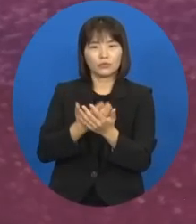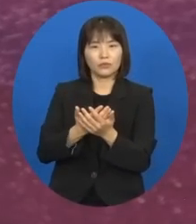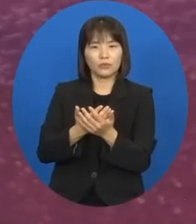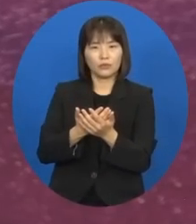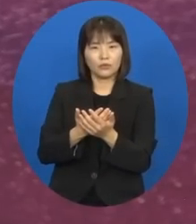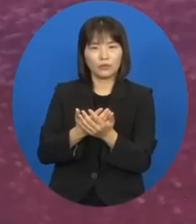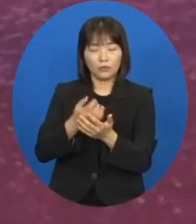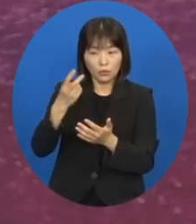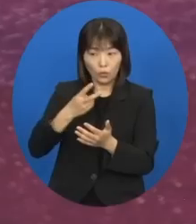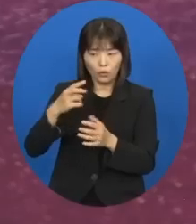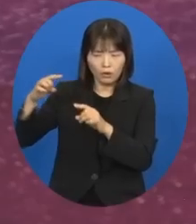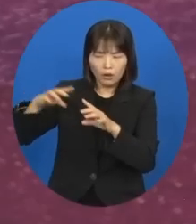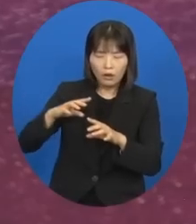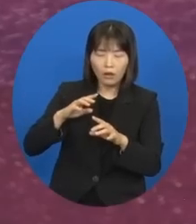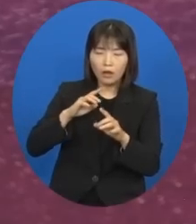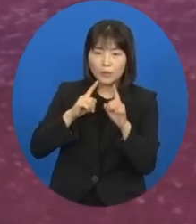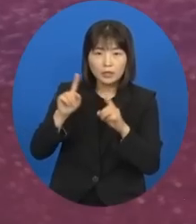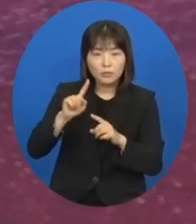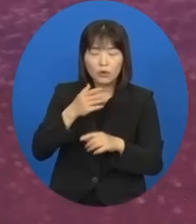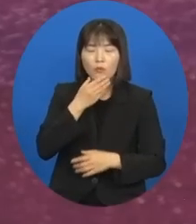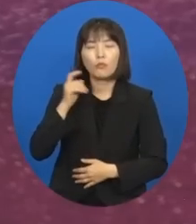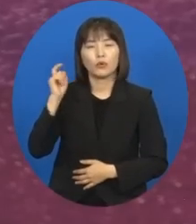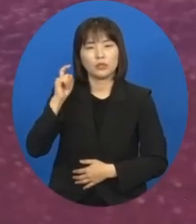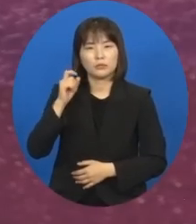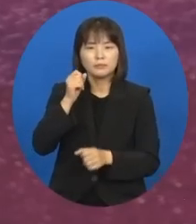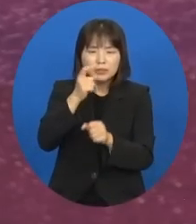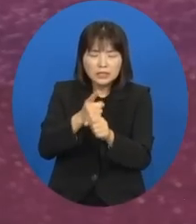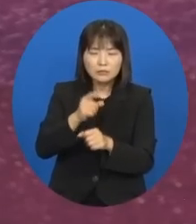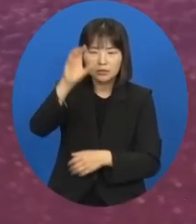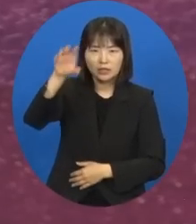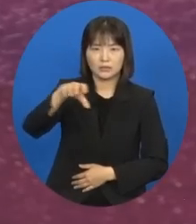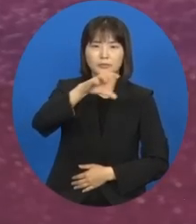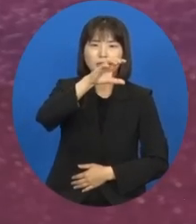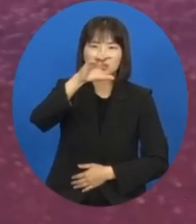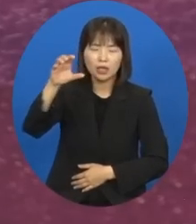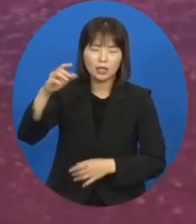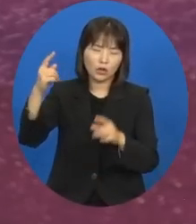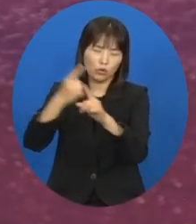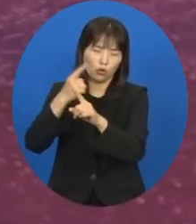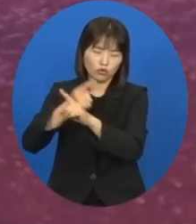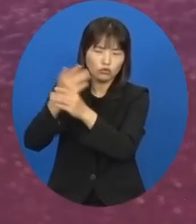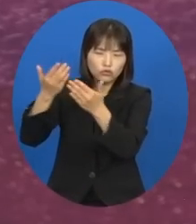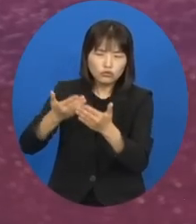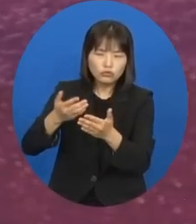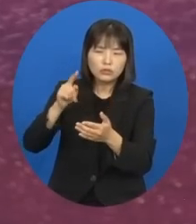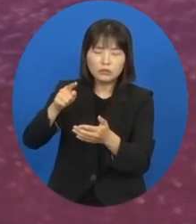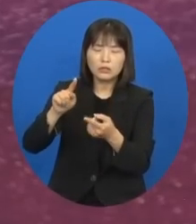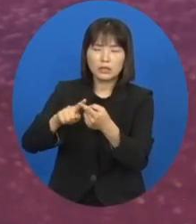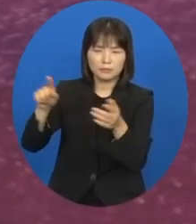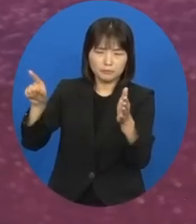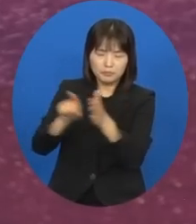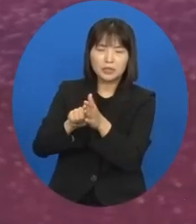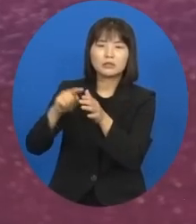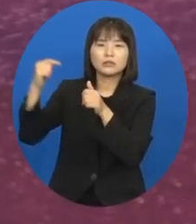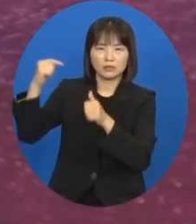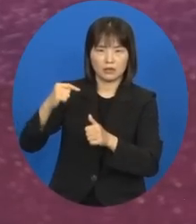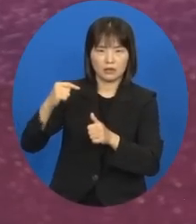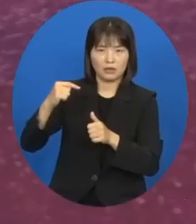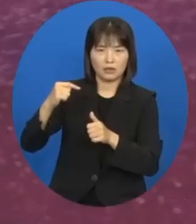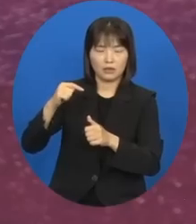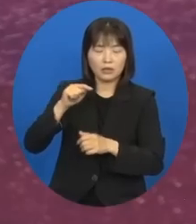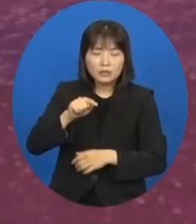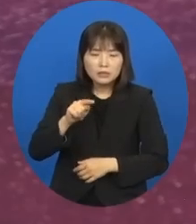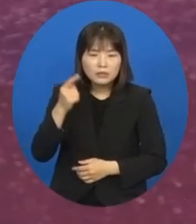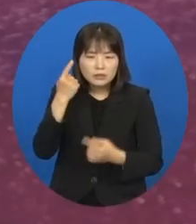그러나이어서 주시는 말씀이 복음이었습니다 이미 십자가에서 고쳐 주었음을 믿으라 그것이